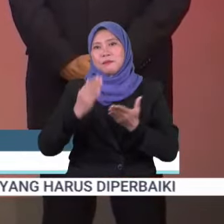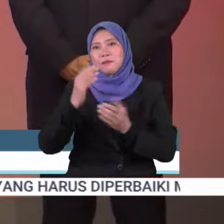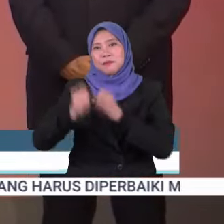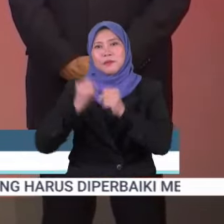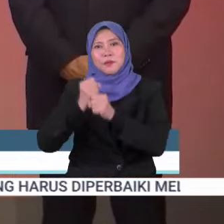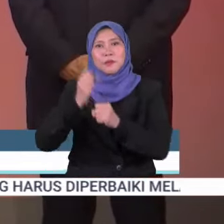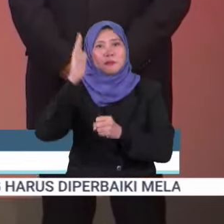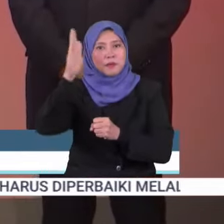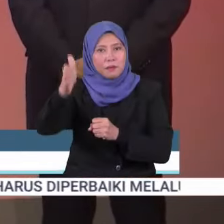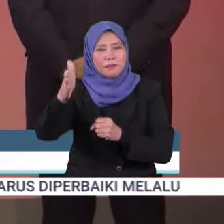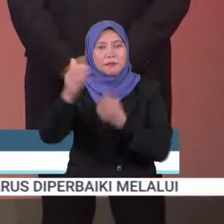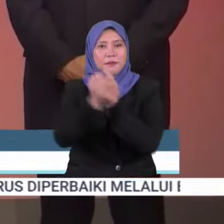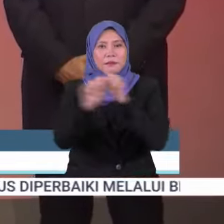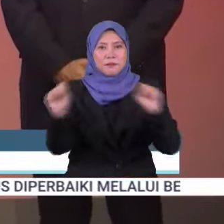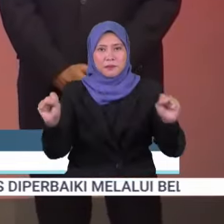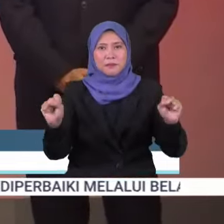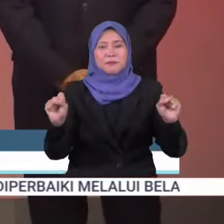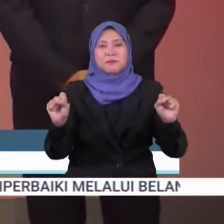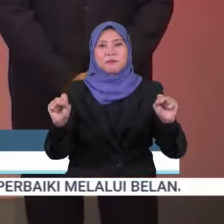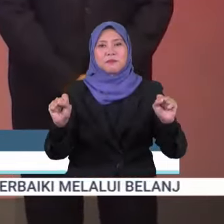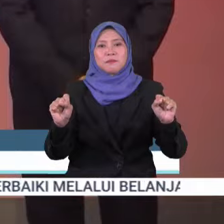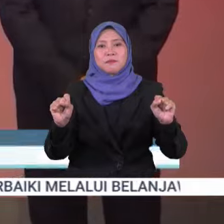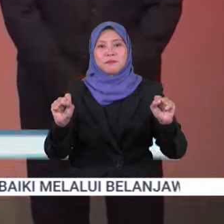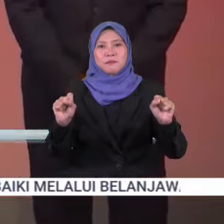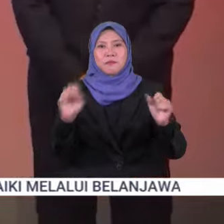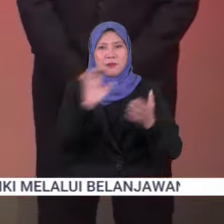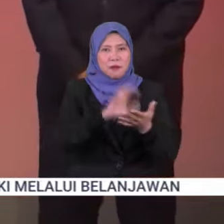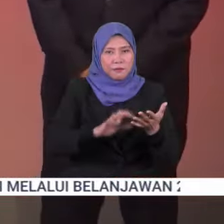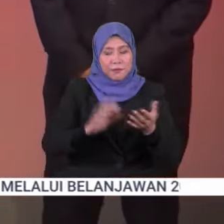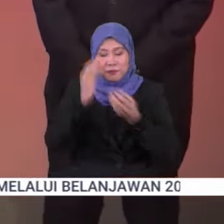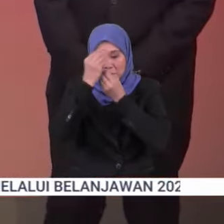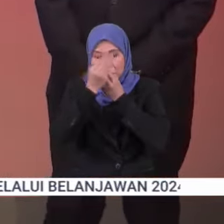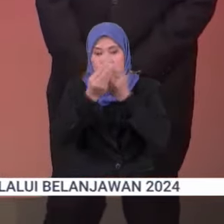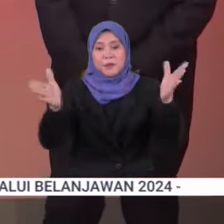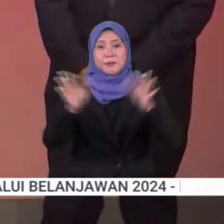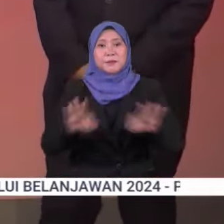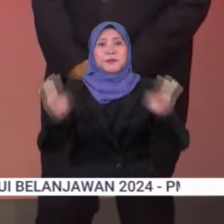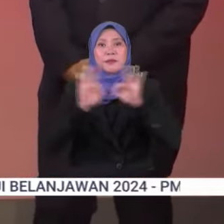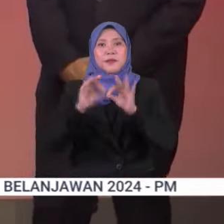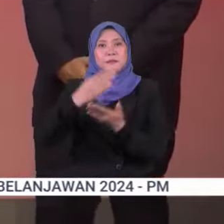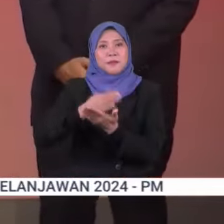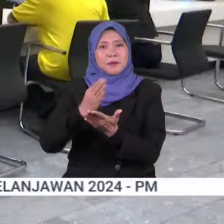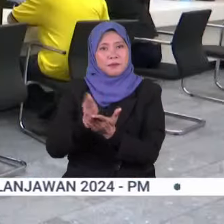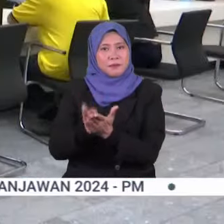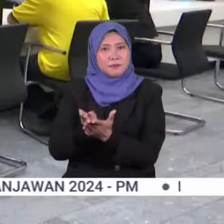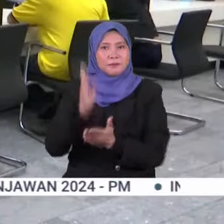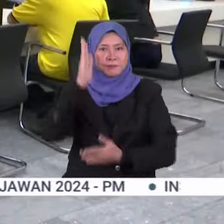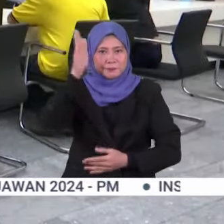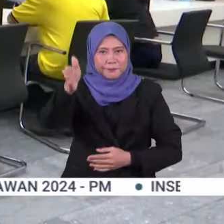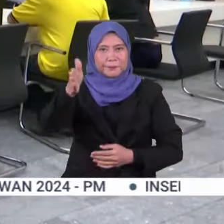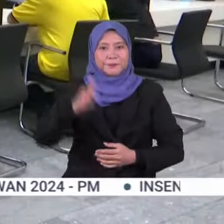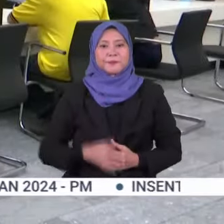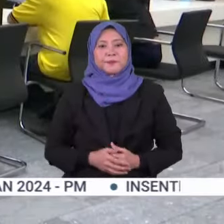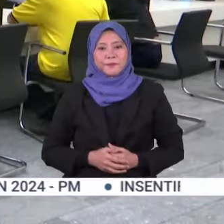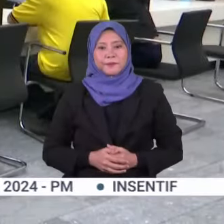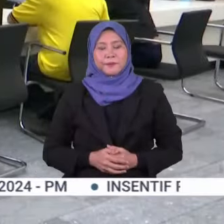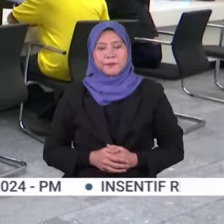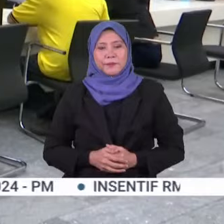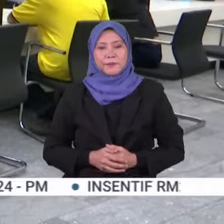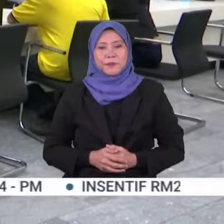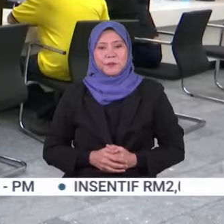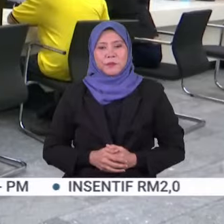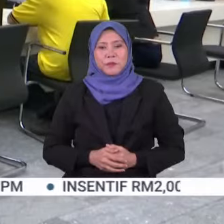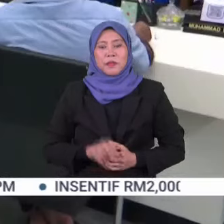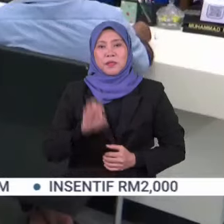depan kita kena siapkan supaya ada pengumuman penting dalam belanjawan akan datang